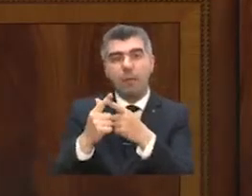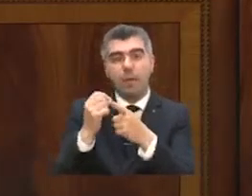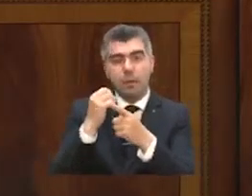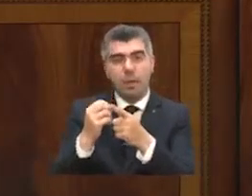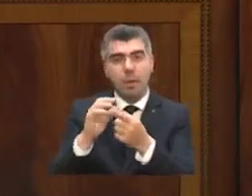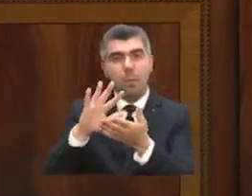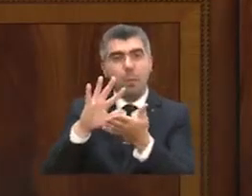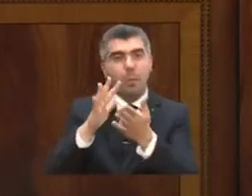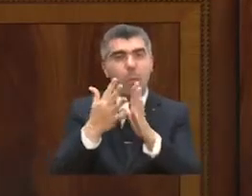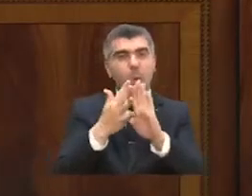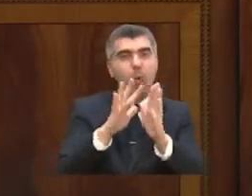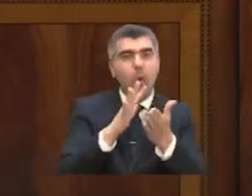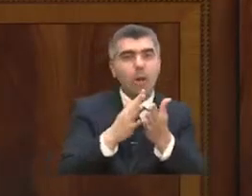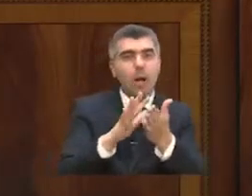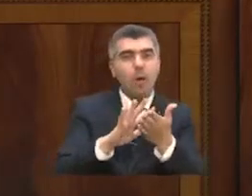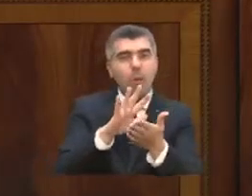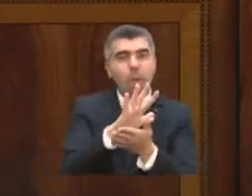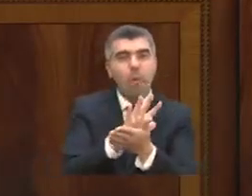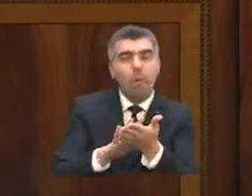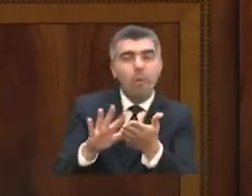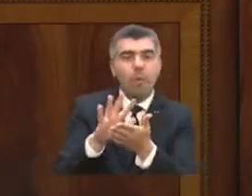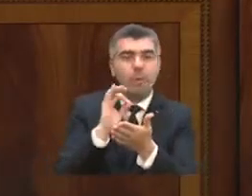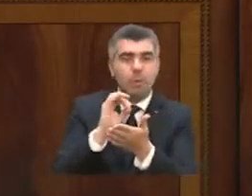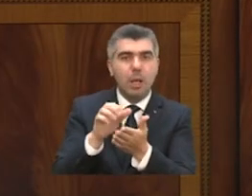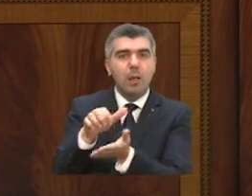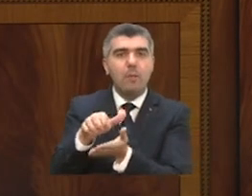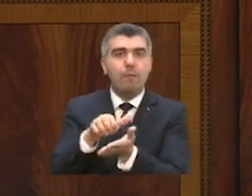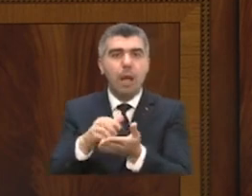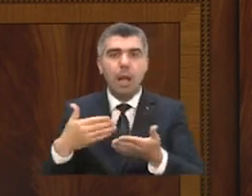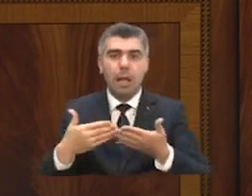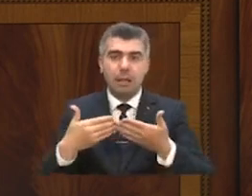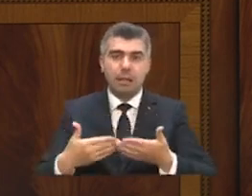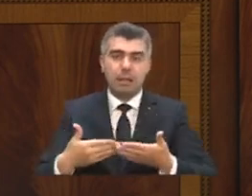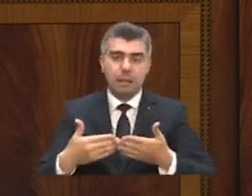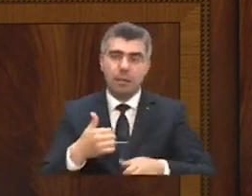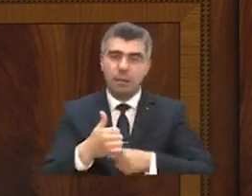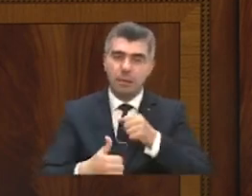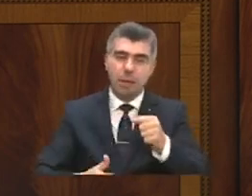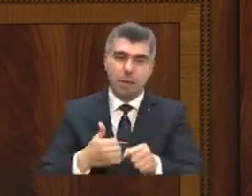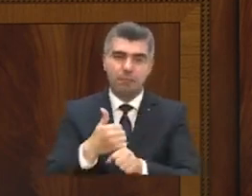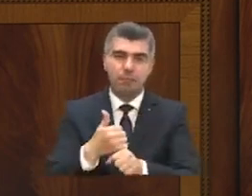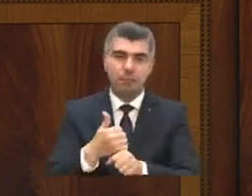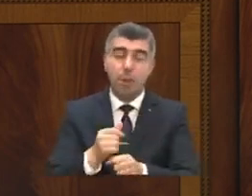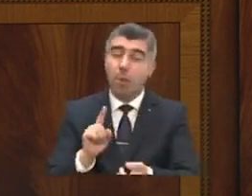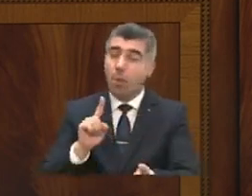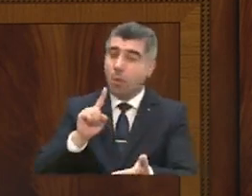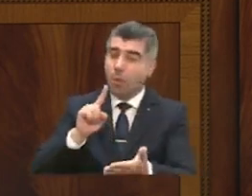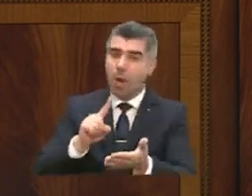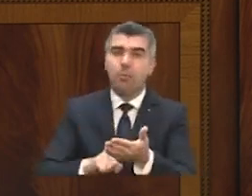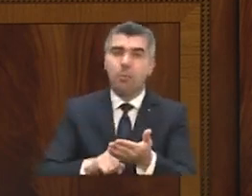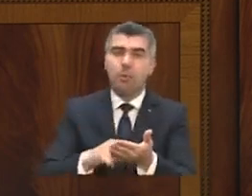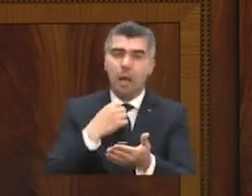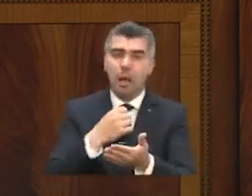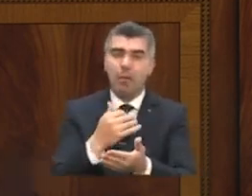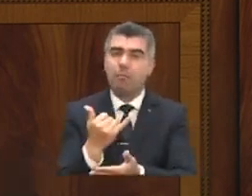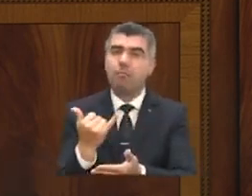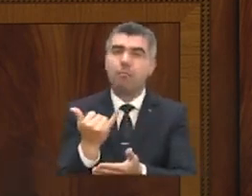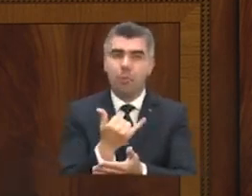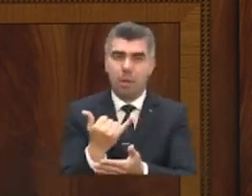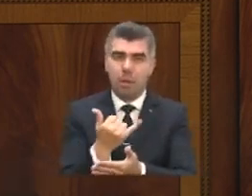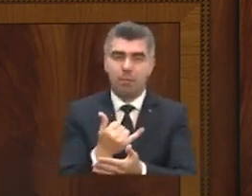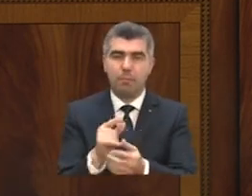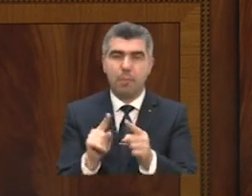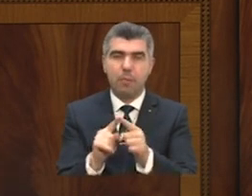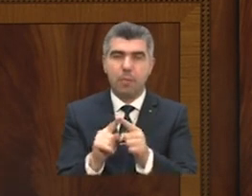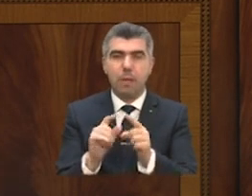المناخية التي طبعت الموسم الفلاحي الحالي. ولابد من الإشارة هنا أن إرساء